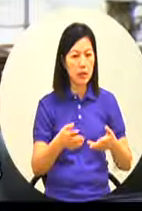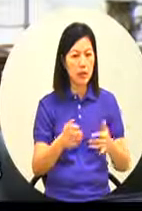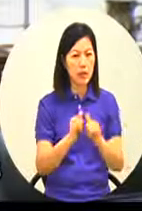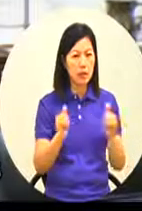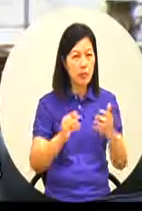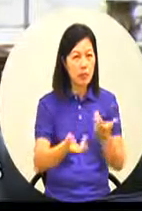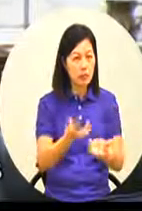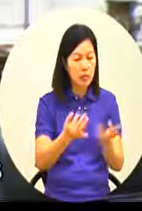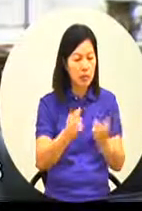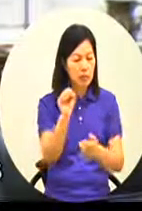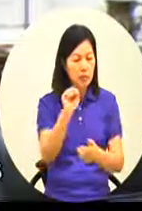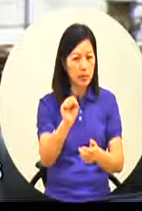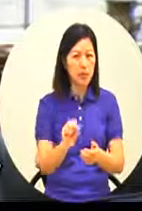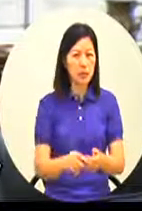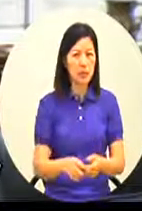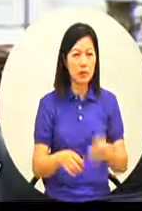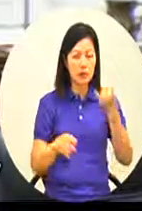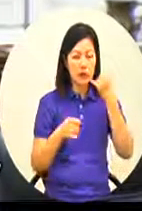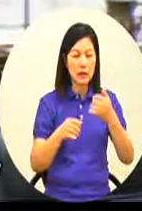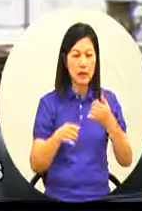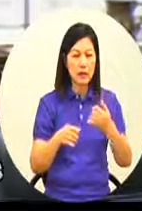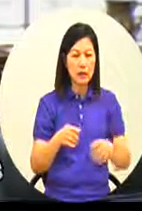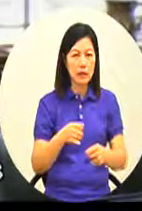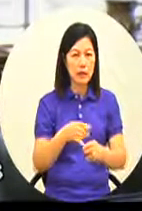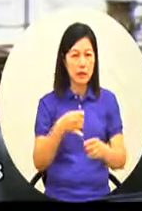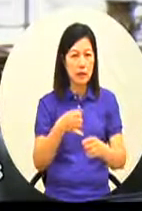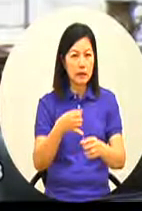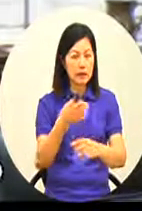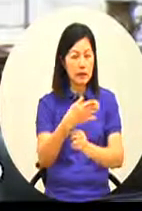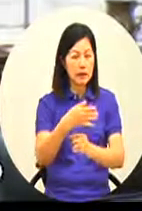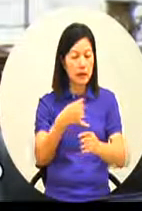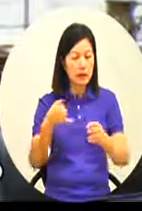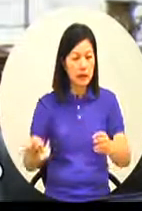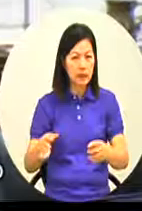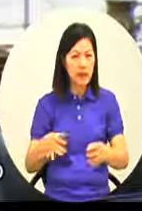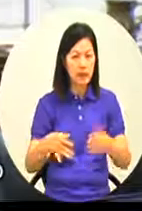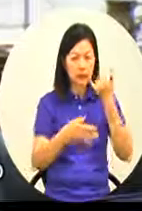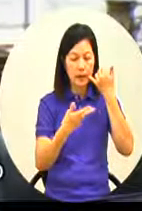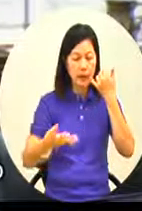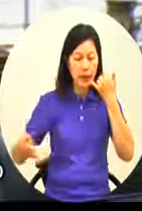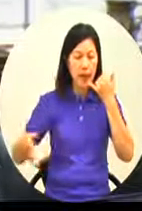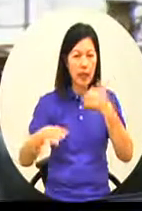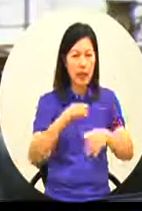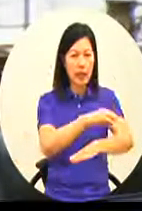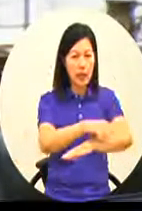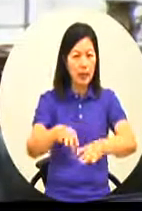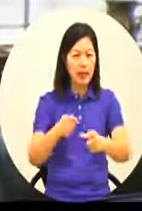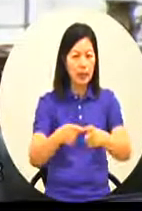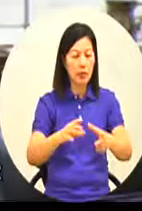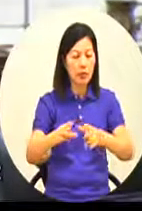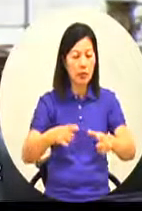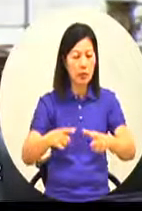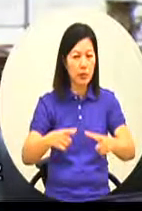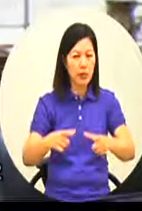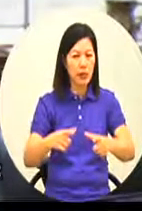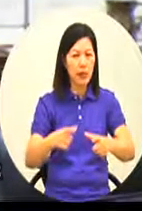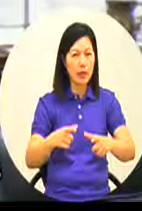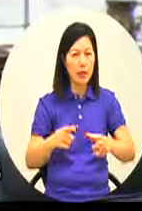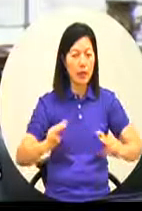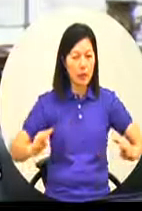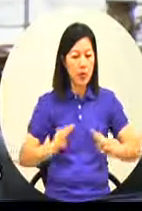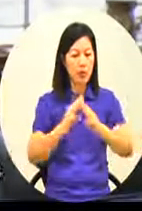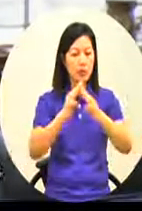旗津的海岸公园观光局有在那边开辟一个露营区，如果你一个露营区没有办法用明火